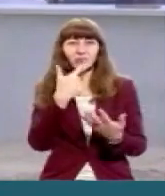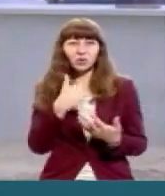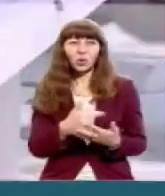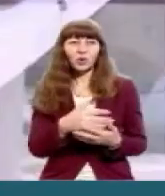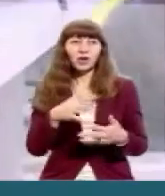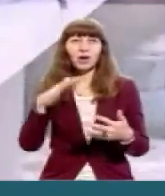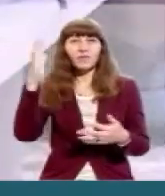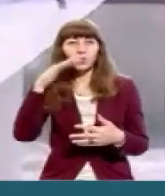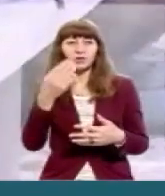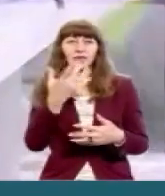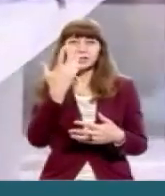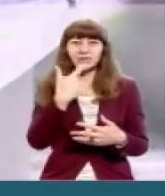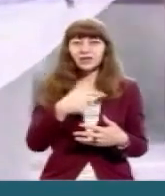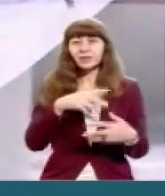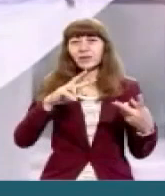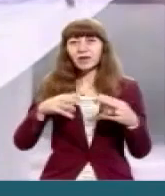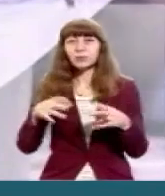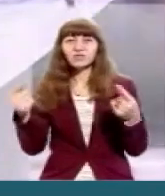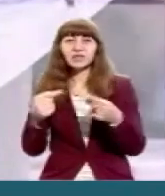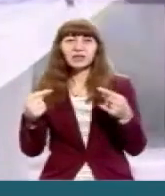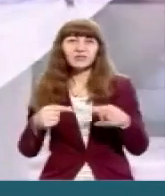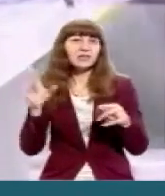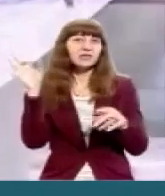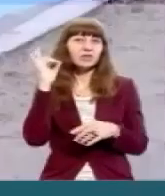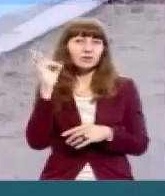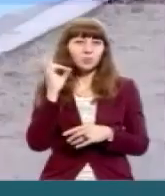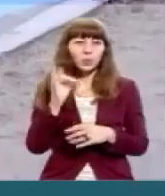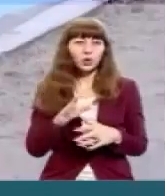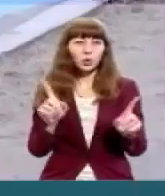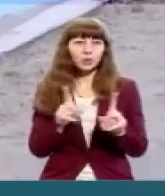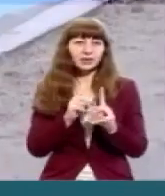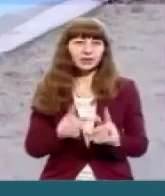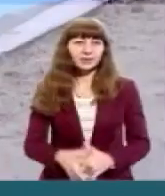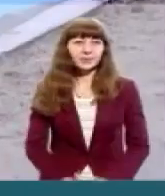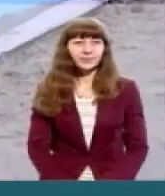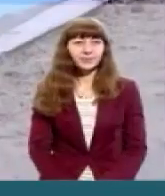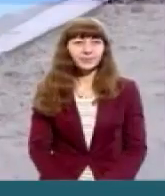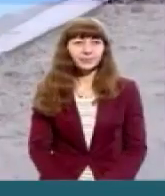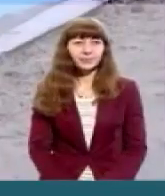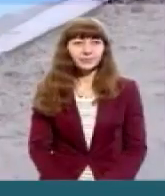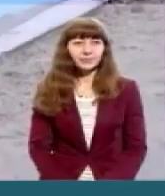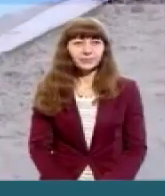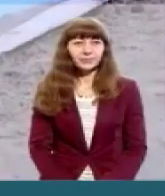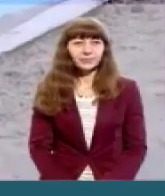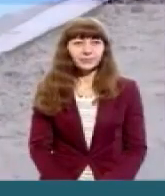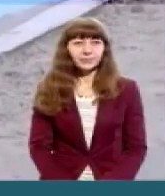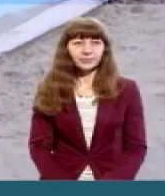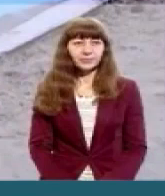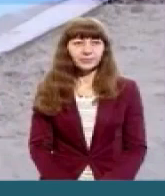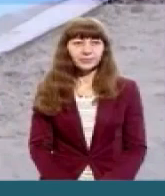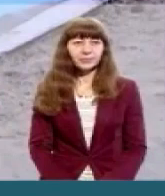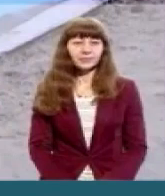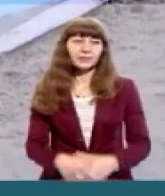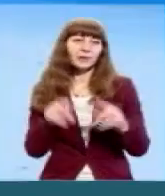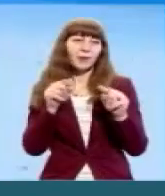картинка будет меняться в такт мелодии. Ремонту подлежит и фонтан, что в центральном сквере, где долгое время находилась фигура бегемотика.